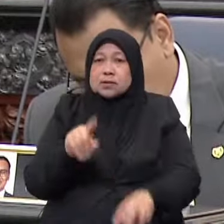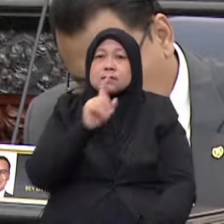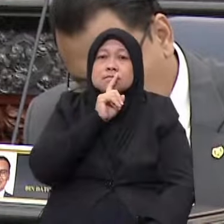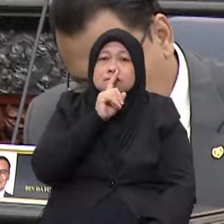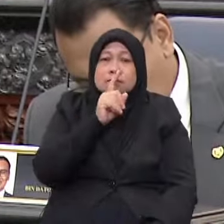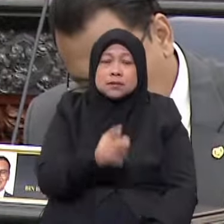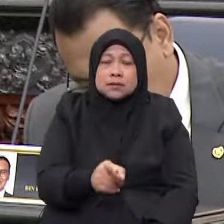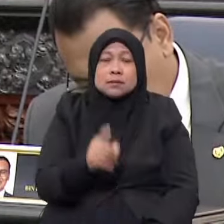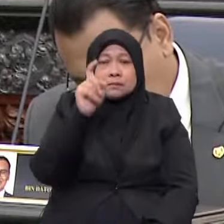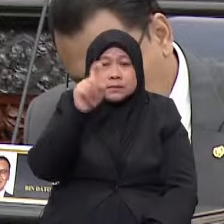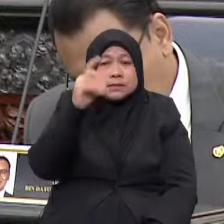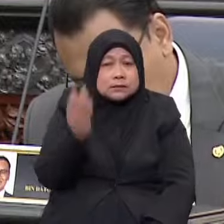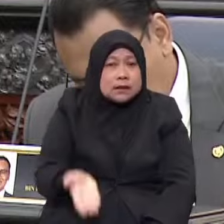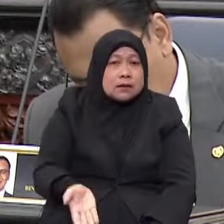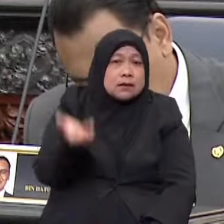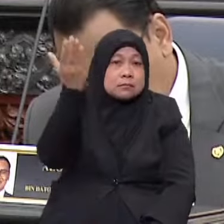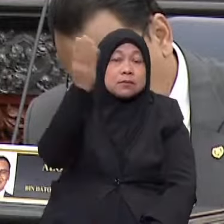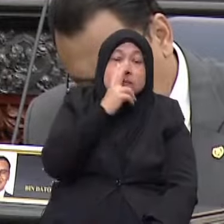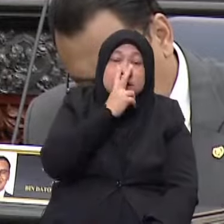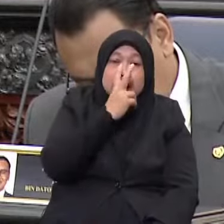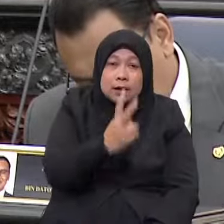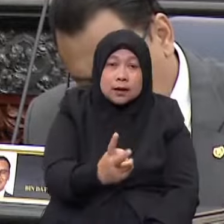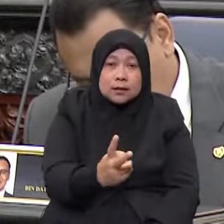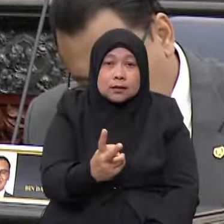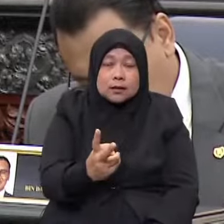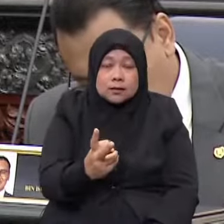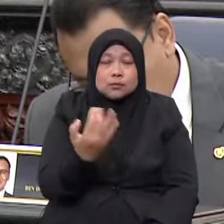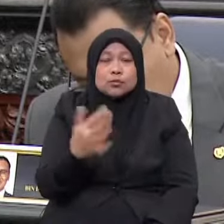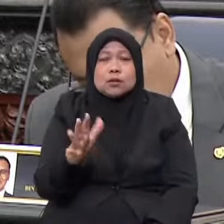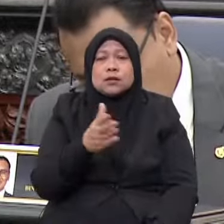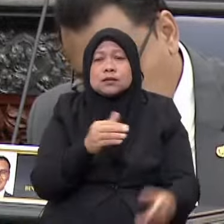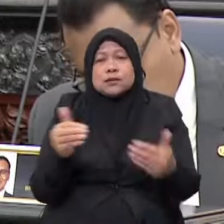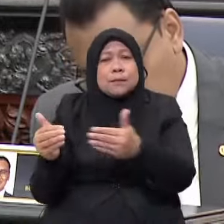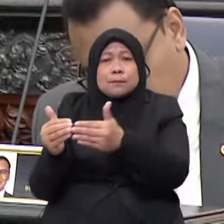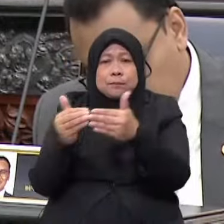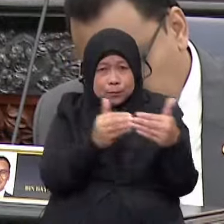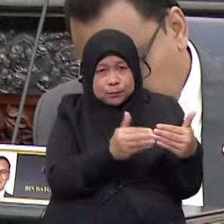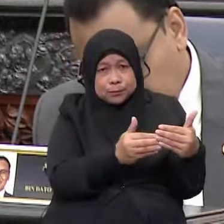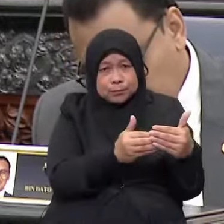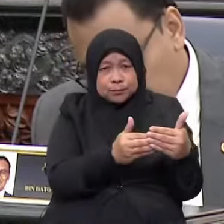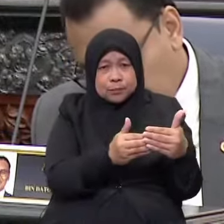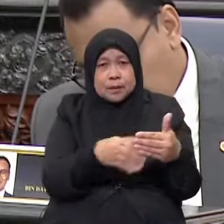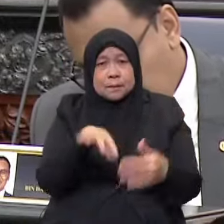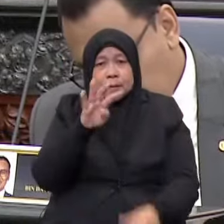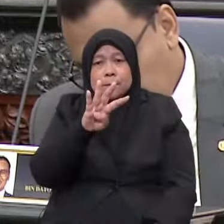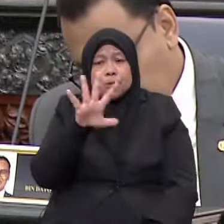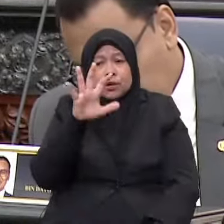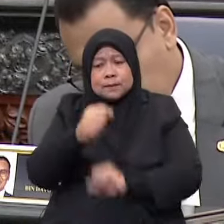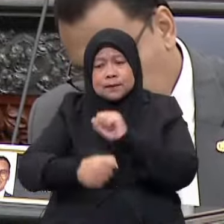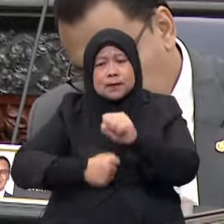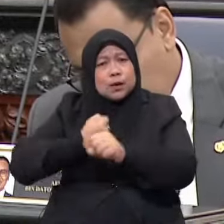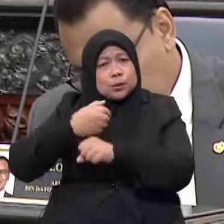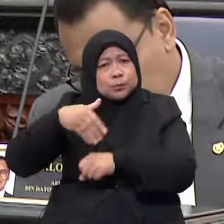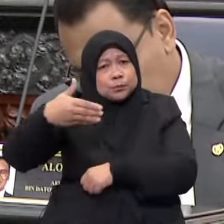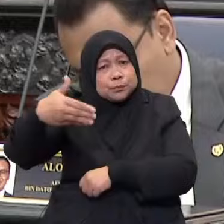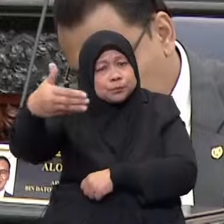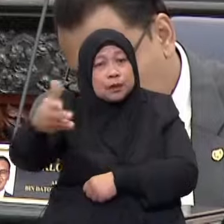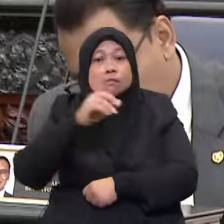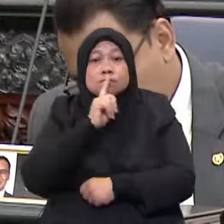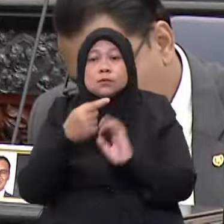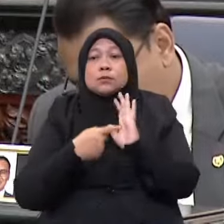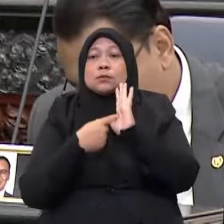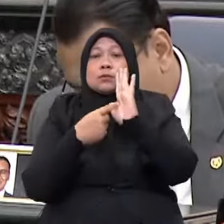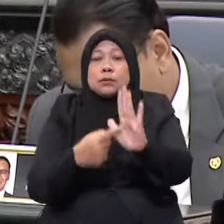sepatutnya ia perlu lebih tinggi memandangkan konsesi telah dilanjutkan kepada 45 tahun. Dan ini